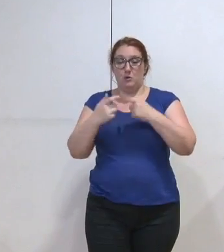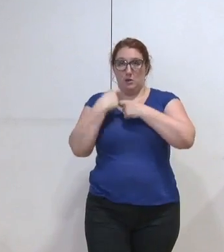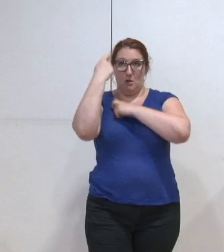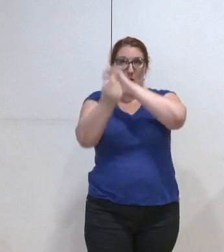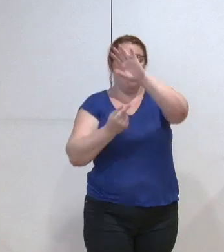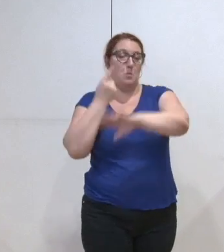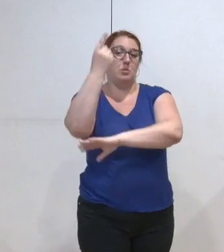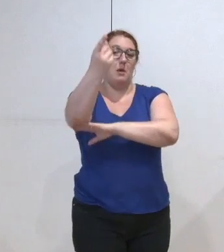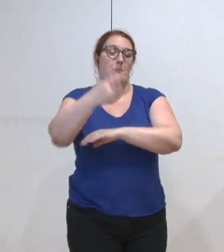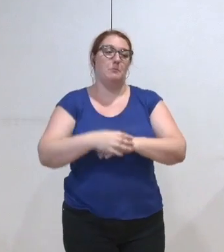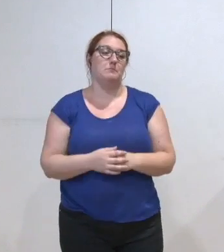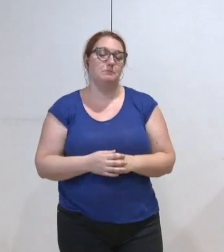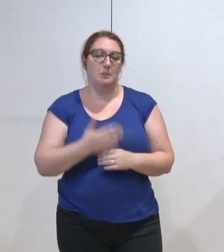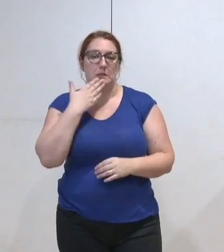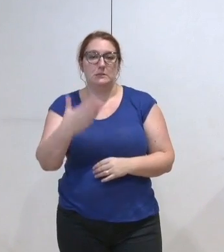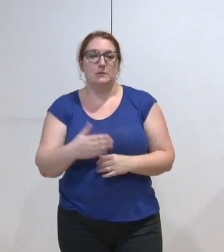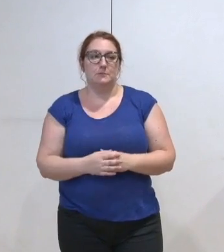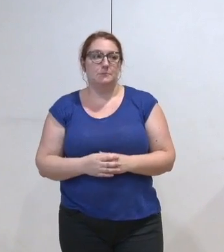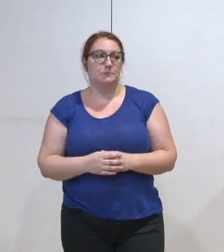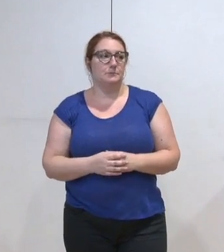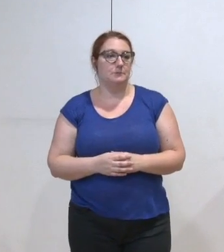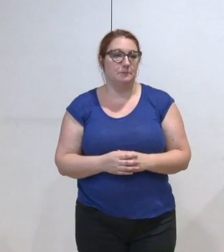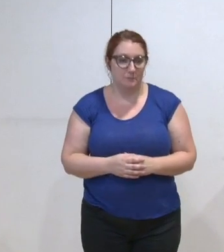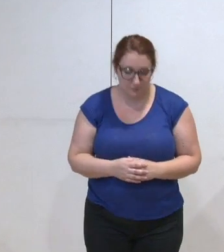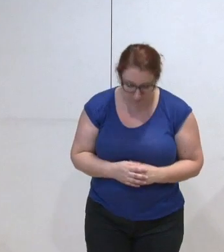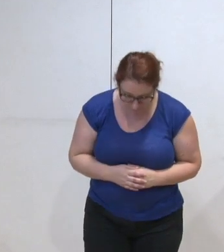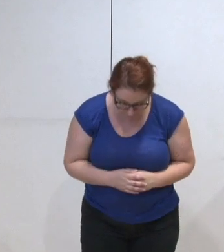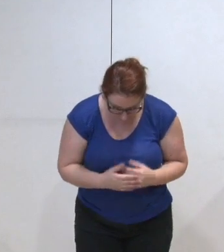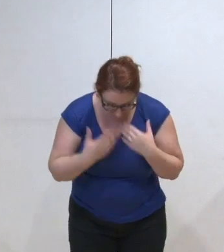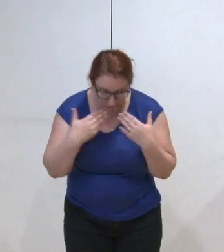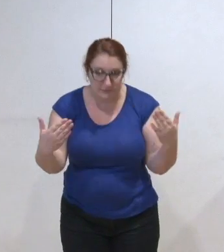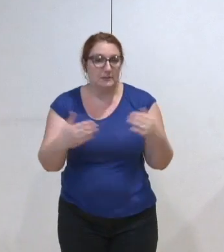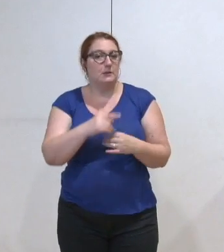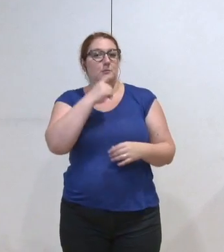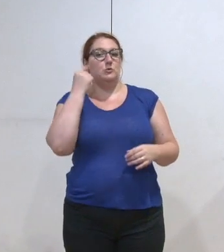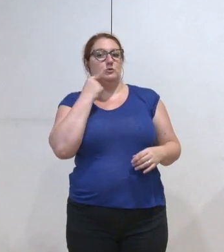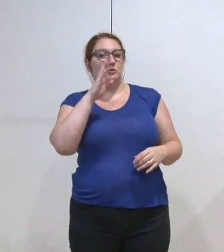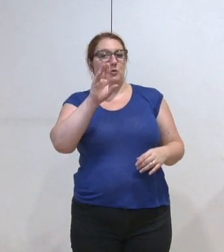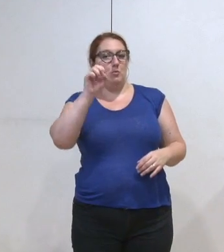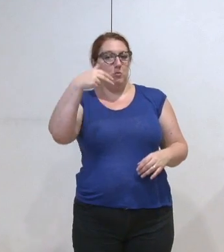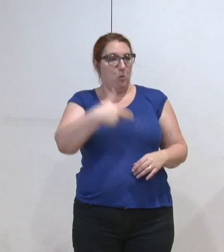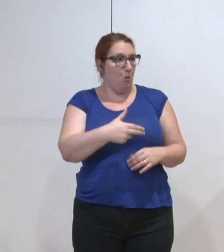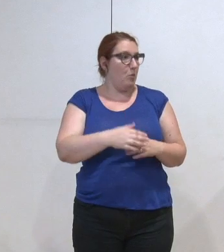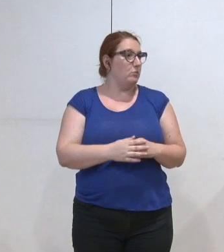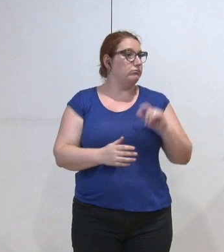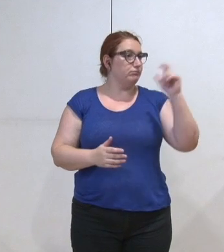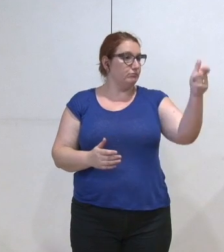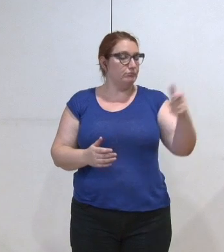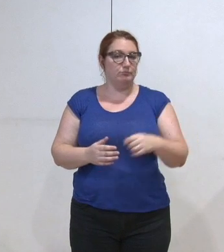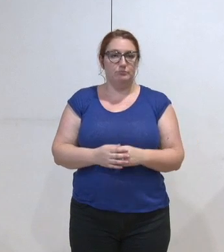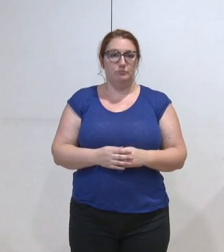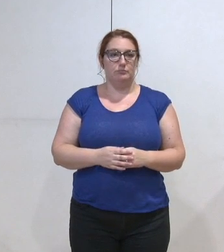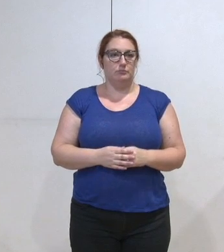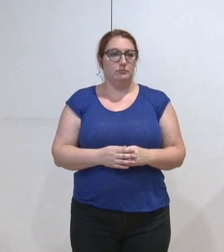expliciter je vous remercie merci Monsieur Bron on va enchaîner